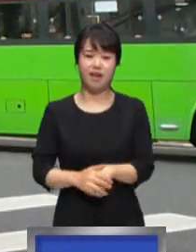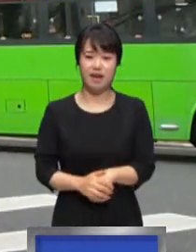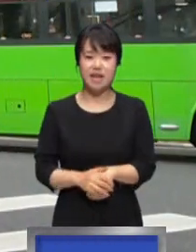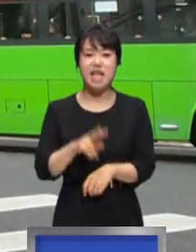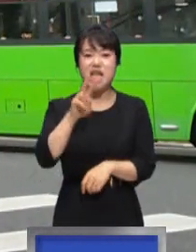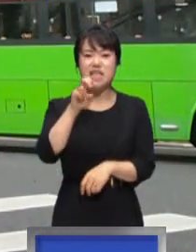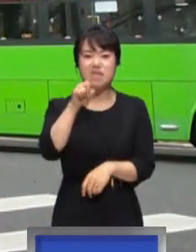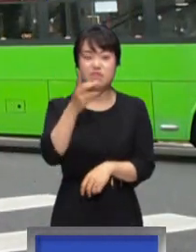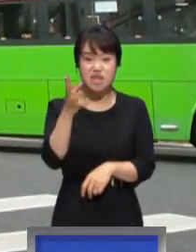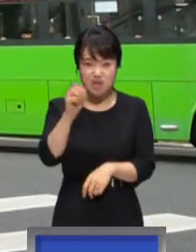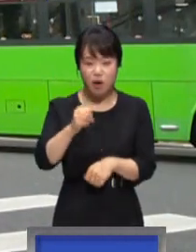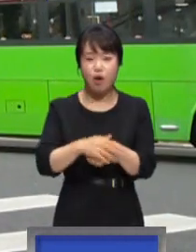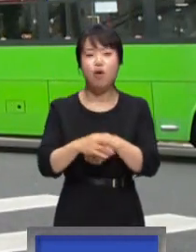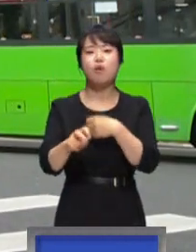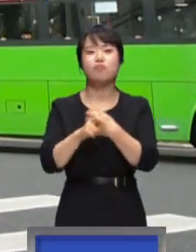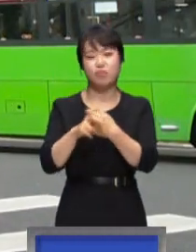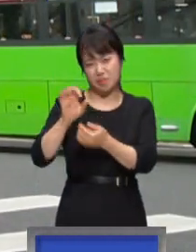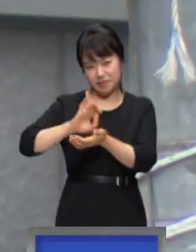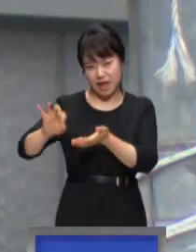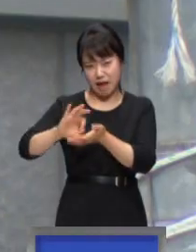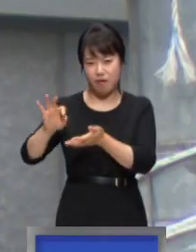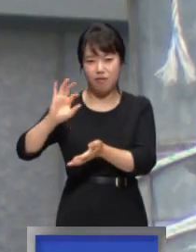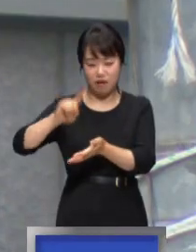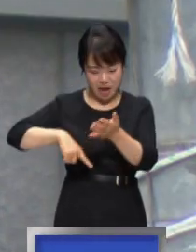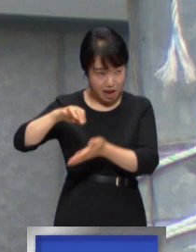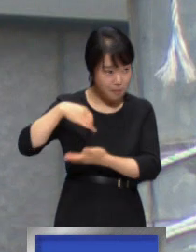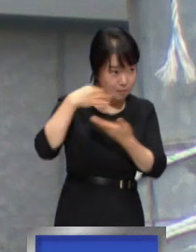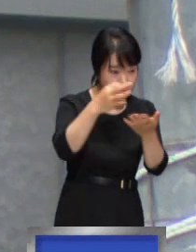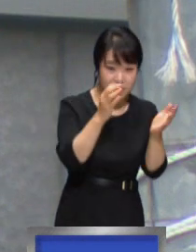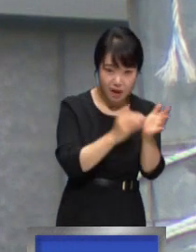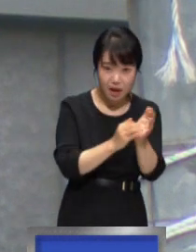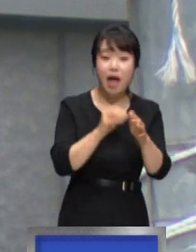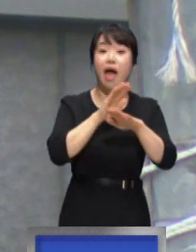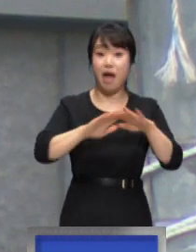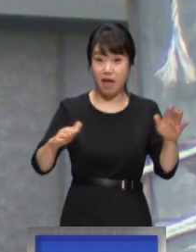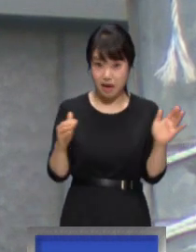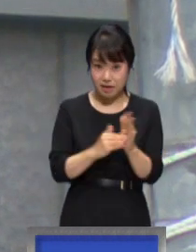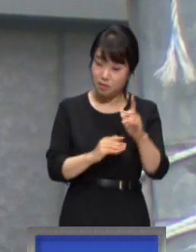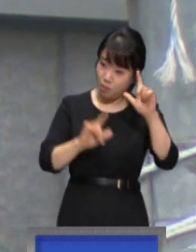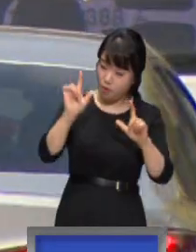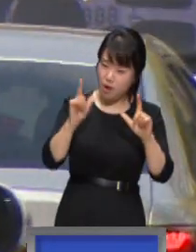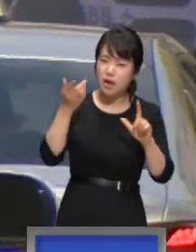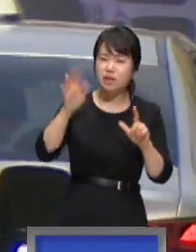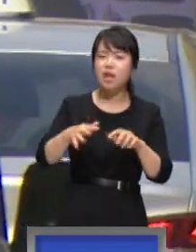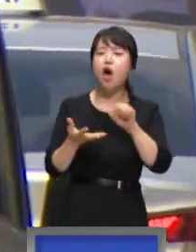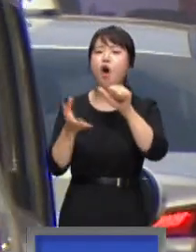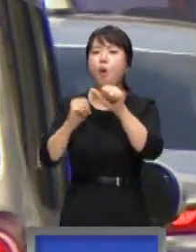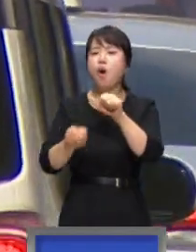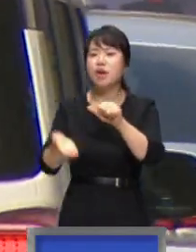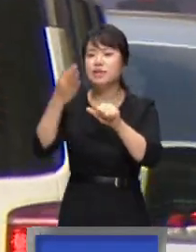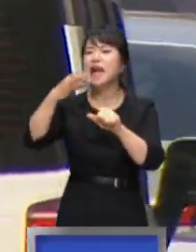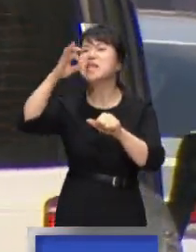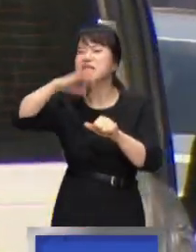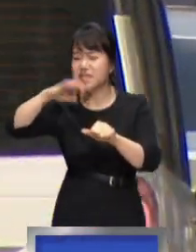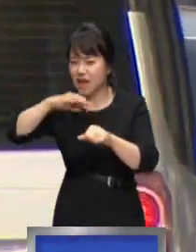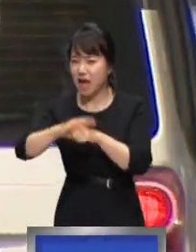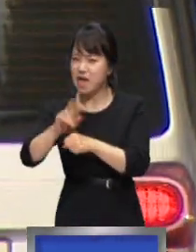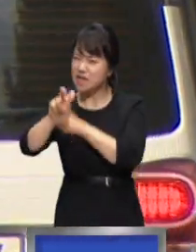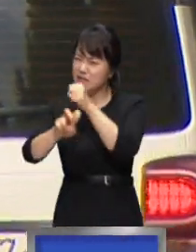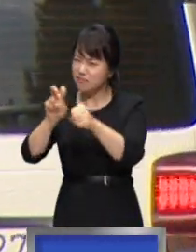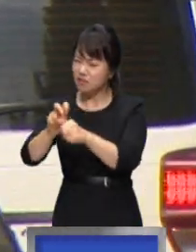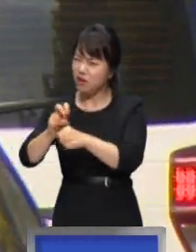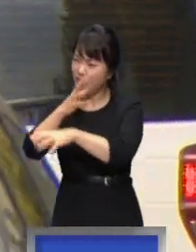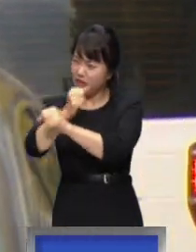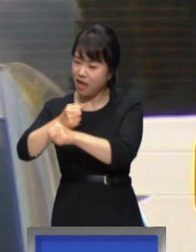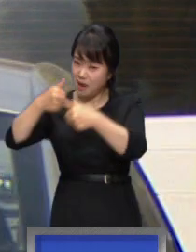생각됩니다. 21억 원의 부당 이득금 반환으로 일단락된 듯 보이는 경희대로 문제. 5억 원이 넘는 이자액과 20년이라는